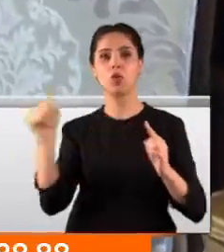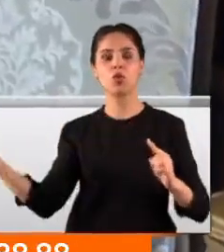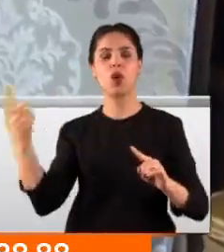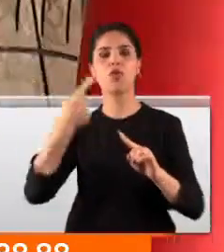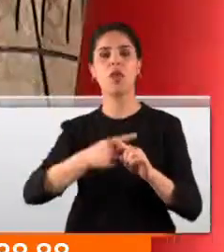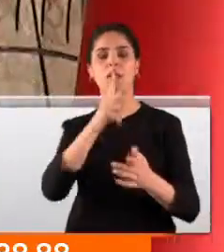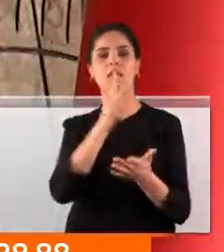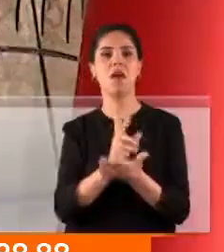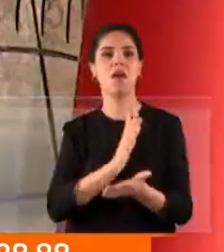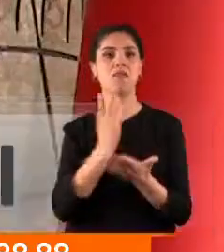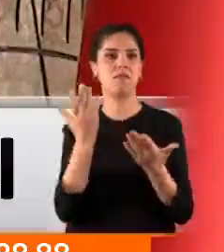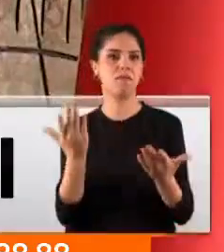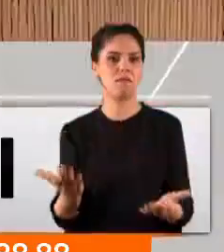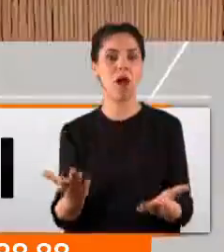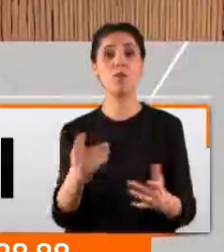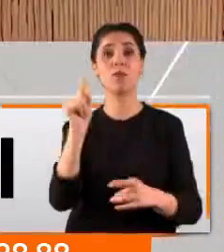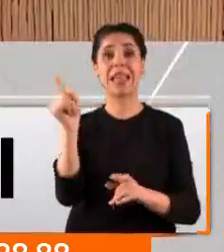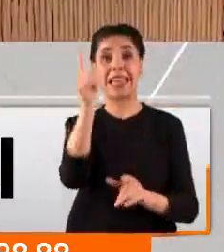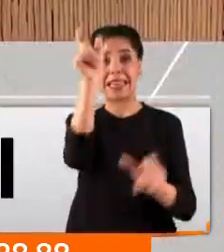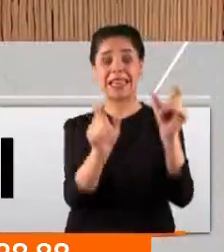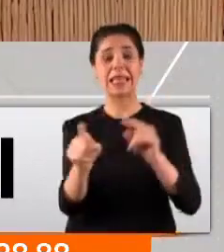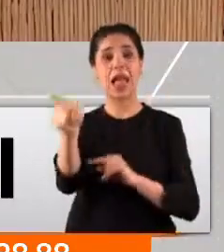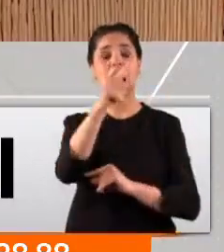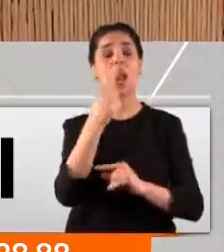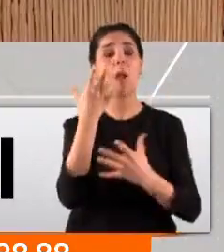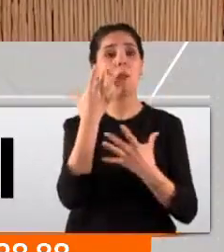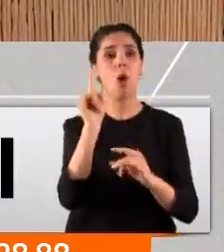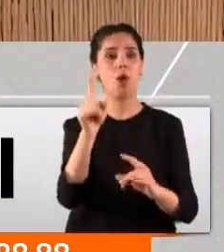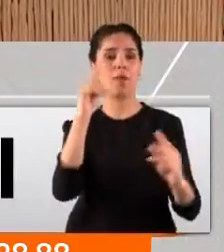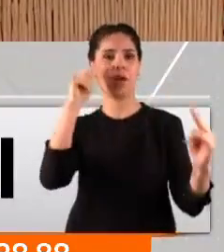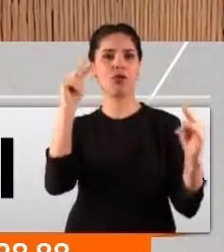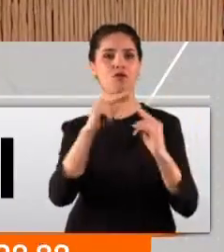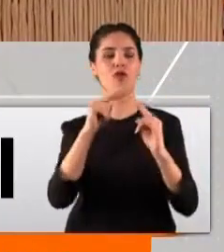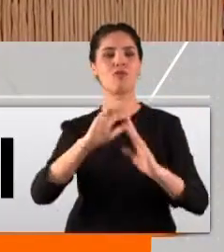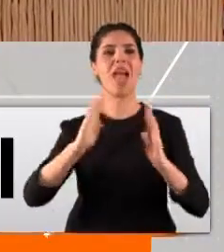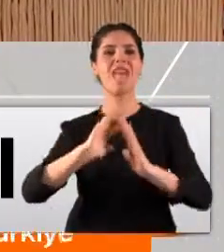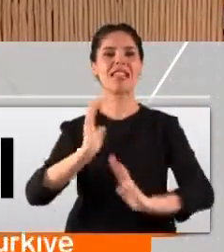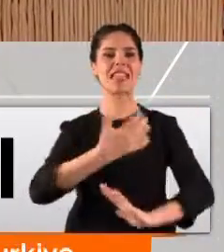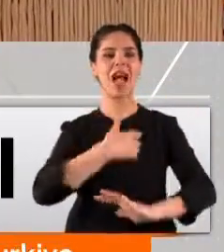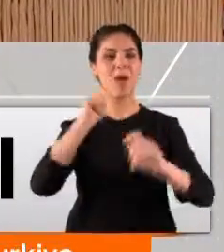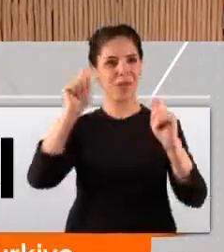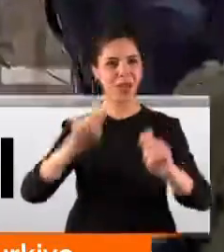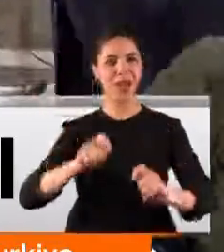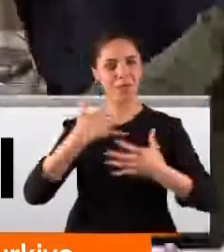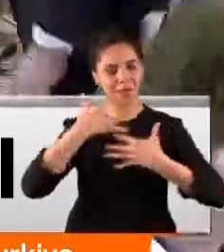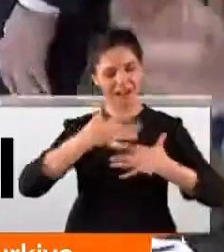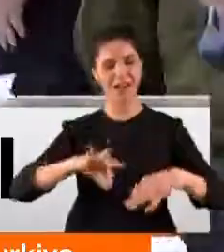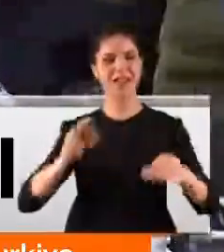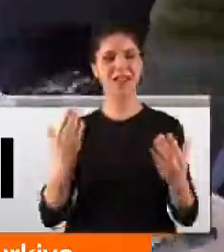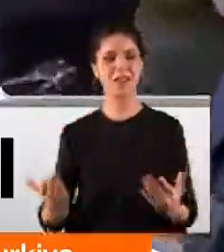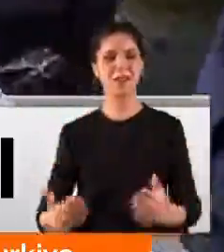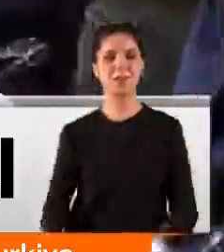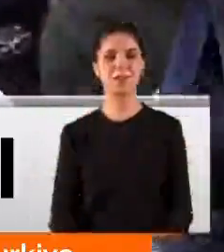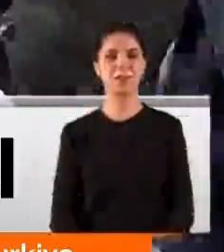olmakta kararlı. Liderler düzeyindeki böyle bir görüşmeye de ev sahipliği yapmaya hazırız.